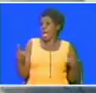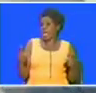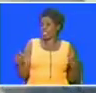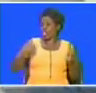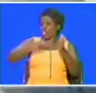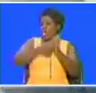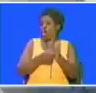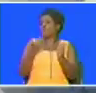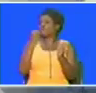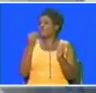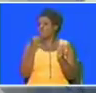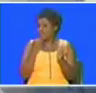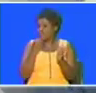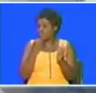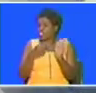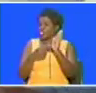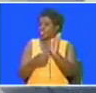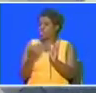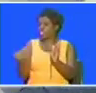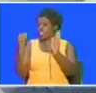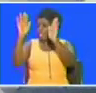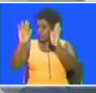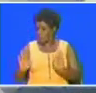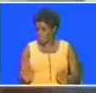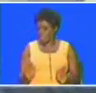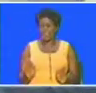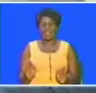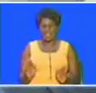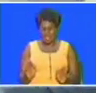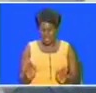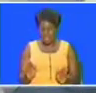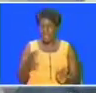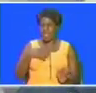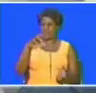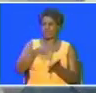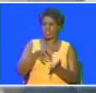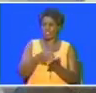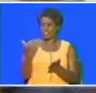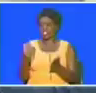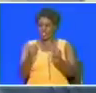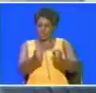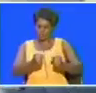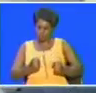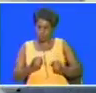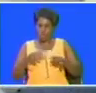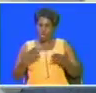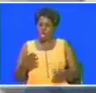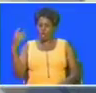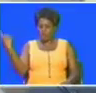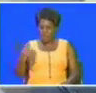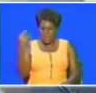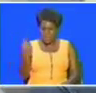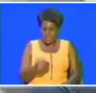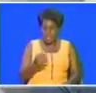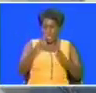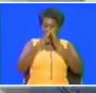chakula, umuonesha watoto wako ni muhimu kuliko yeye na aende na kuangalia, ndio unapata kuna hizi kesi za watoto wengi wamerepiwa, watoto wamepigwa, msichana house